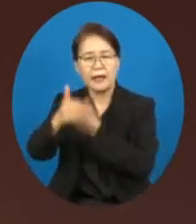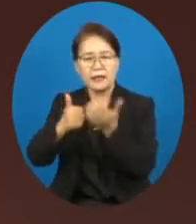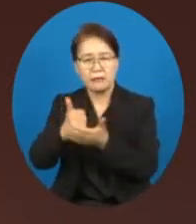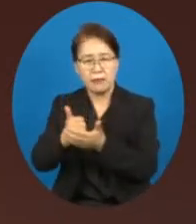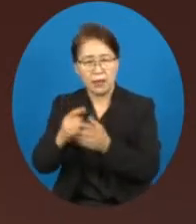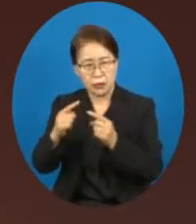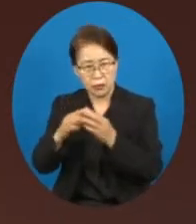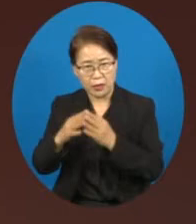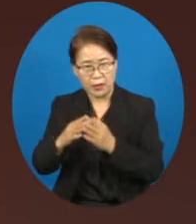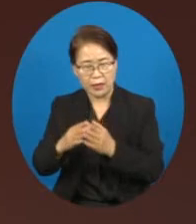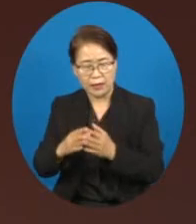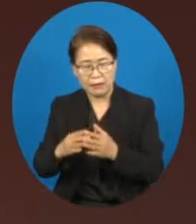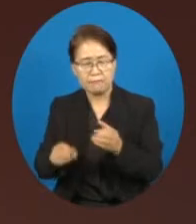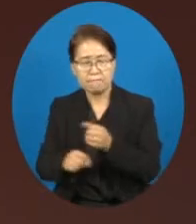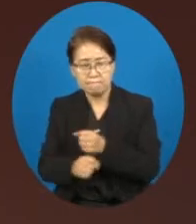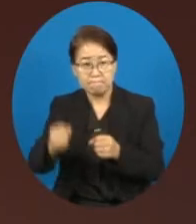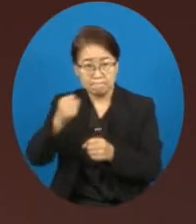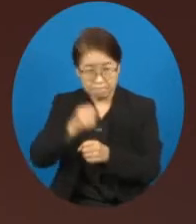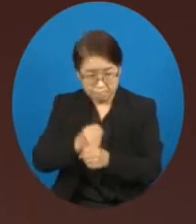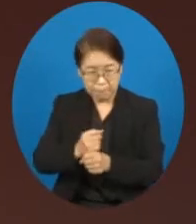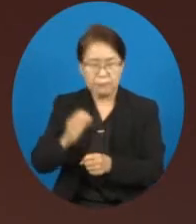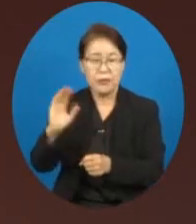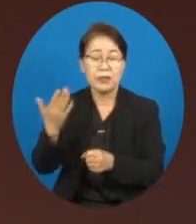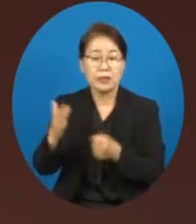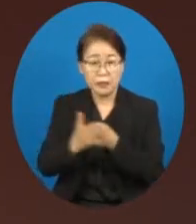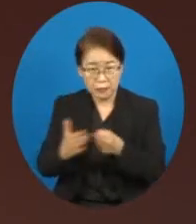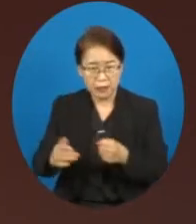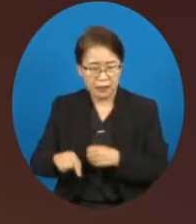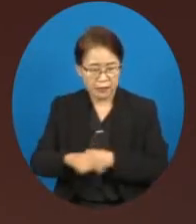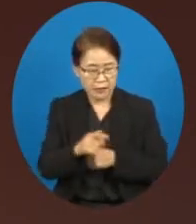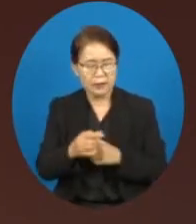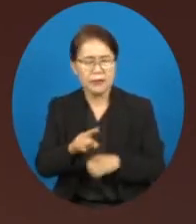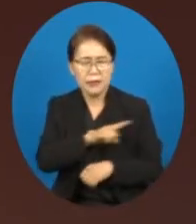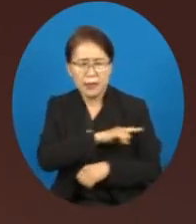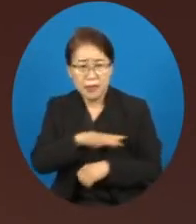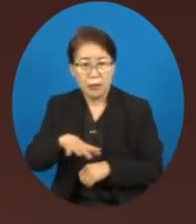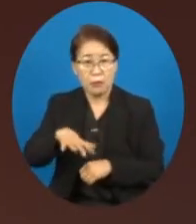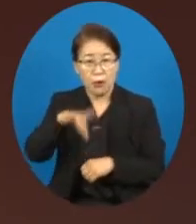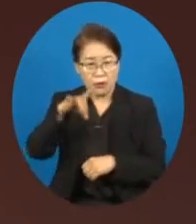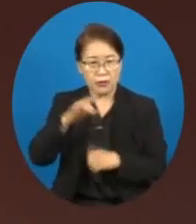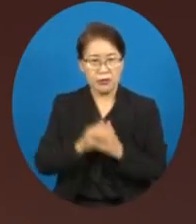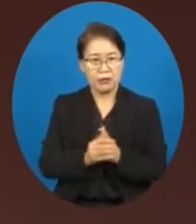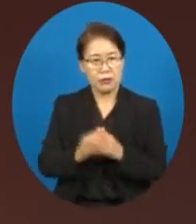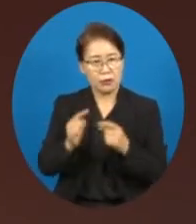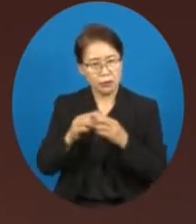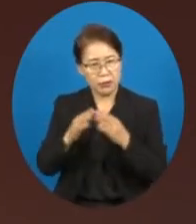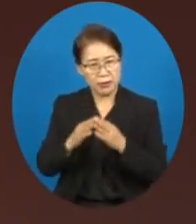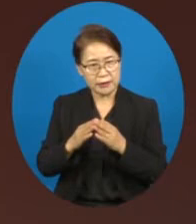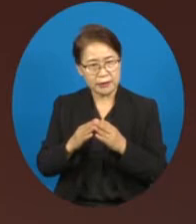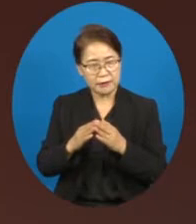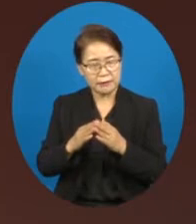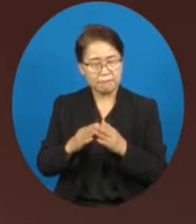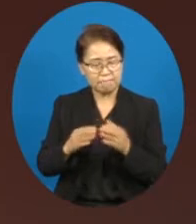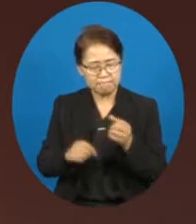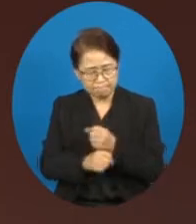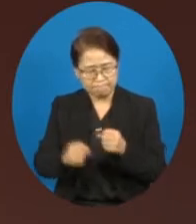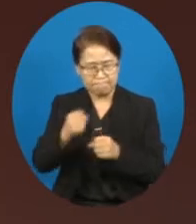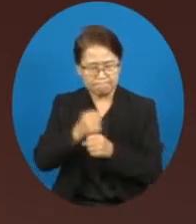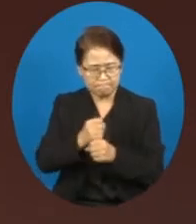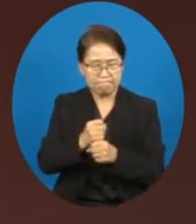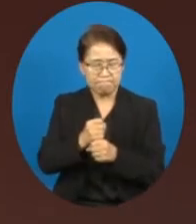성전이 재건되어야 하기 때문에 그들은 가장 먼저 이 성전을 재건하려고